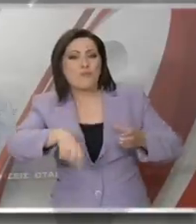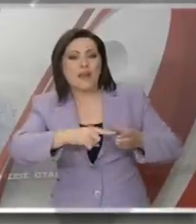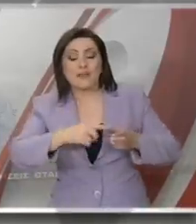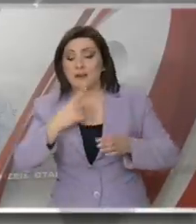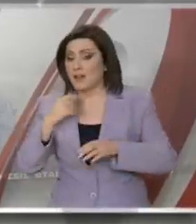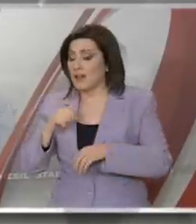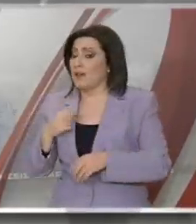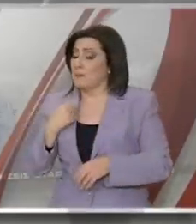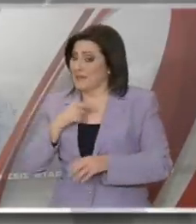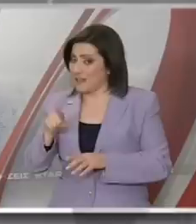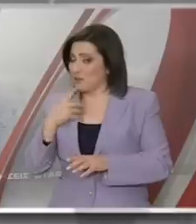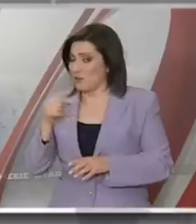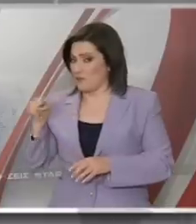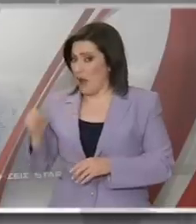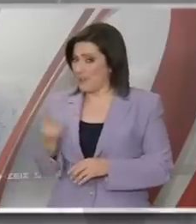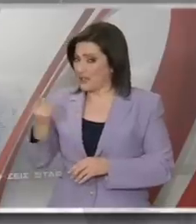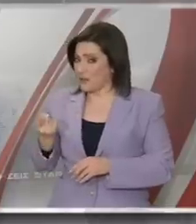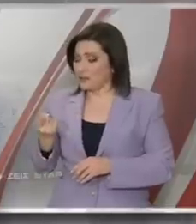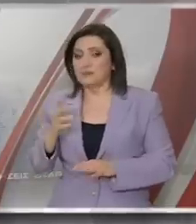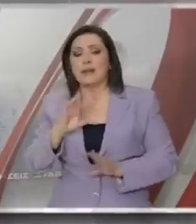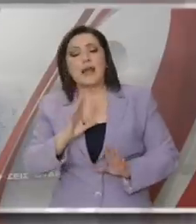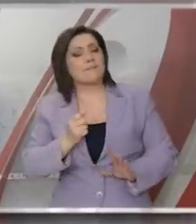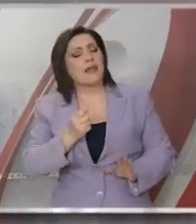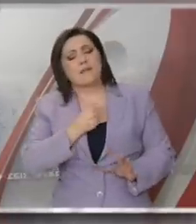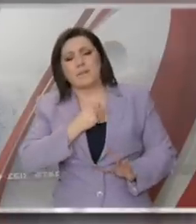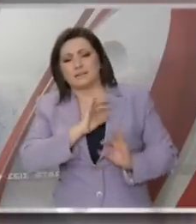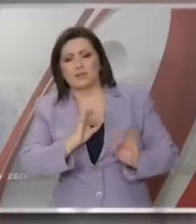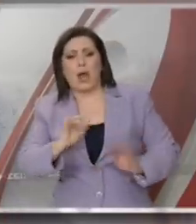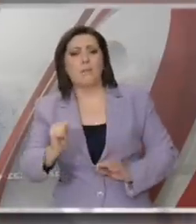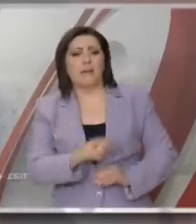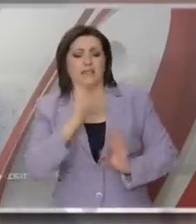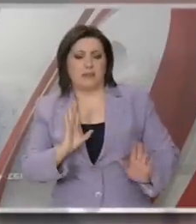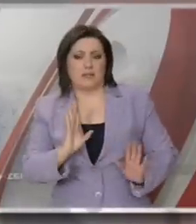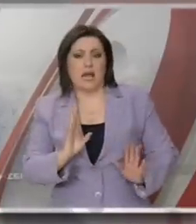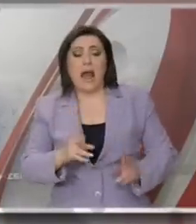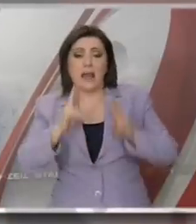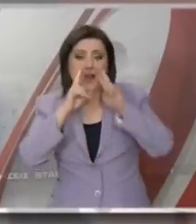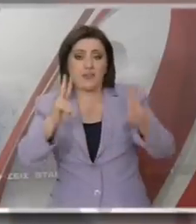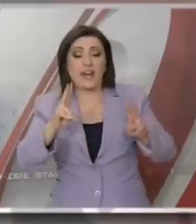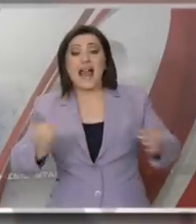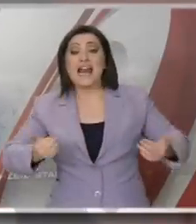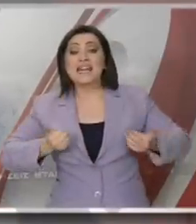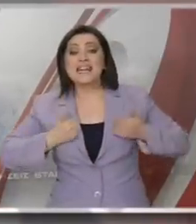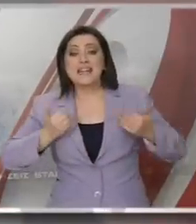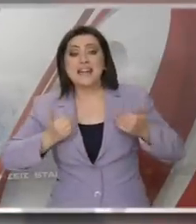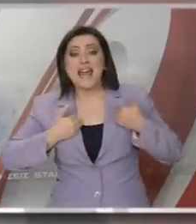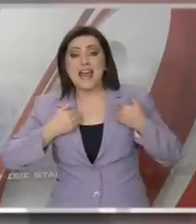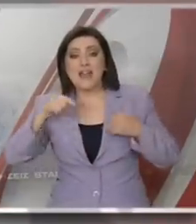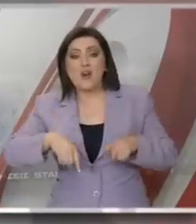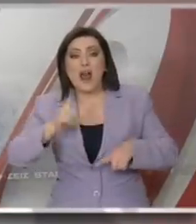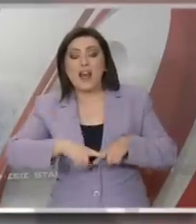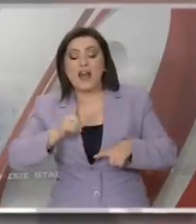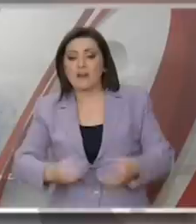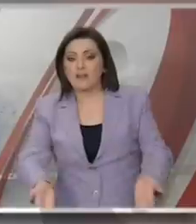τούτου κύριε ηλιόπουλε δεν θεωρώ απαραίτητα ότι έγινε επί τούτου αλλά είναι ξεκάθαρο για να μιλήσουμε πολύ συγκεκριμένα ότι η νέα γενιά σε υτό τον τόπο έτσι όπως πηγαίνουν τα πράγματα δεν έχει